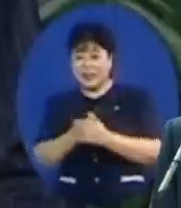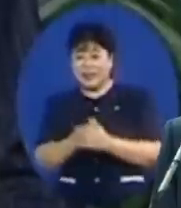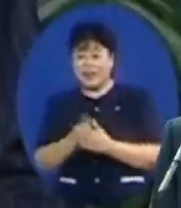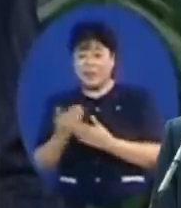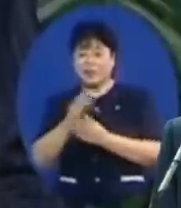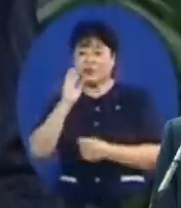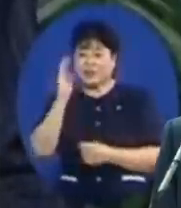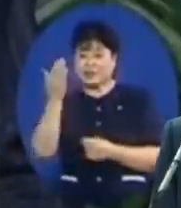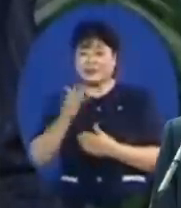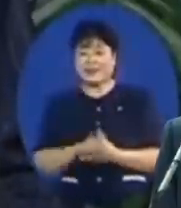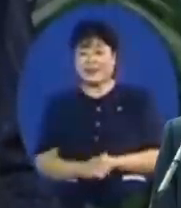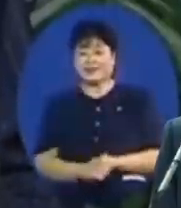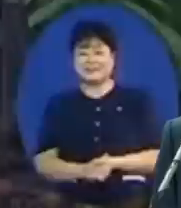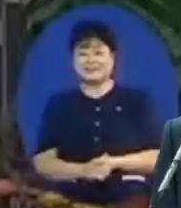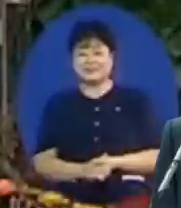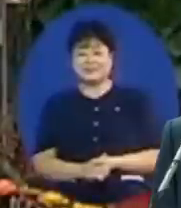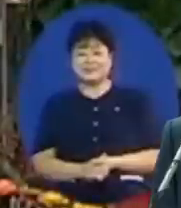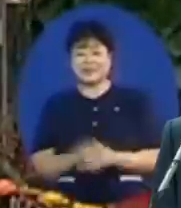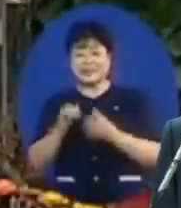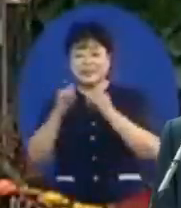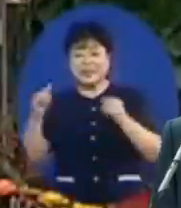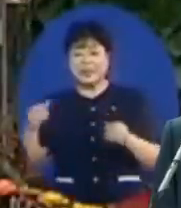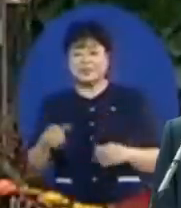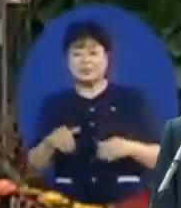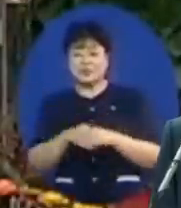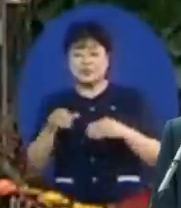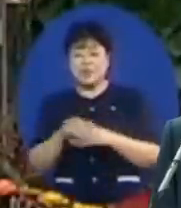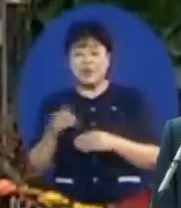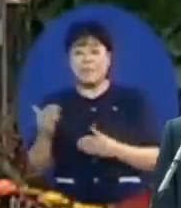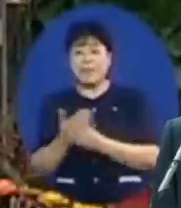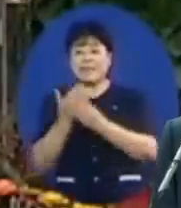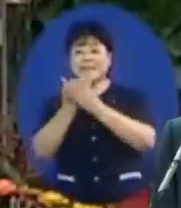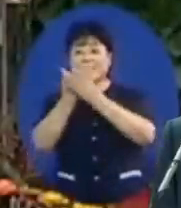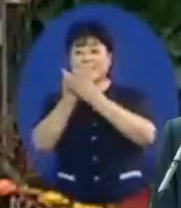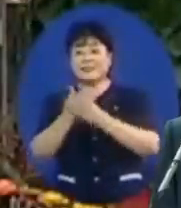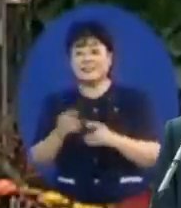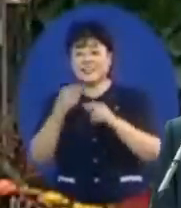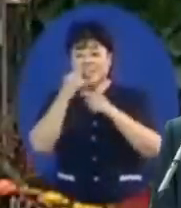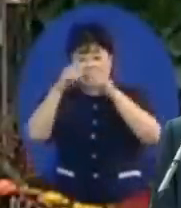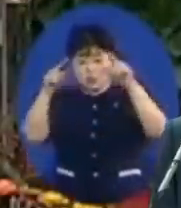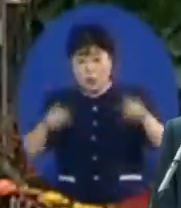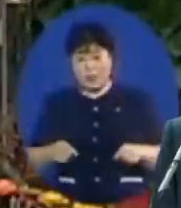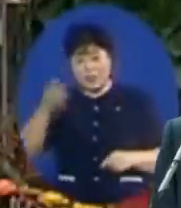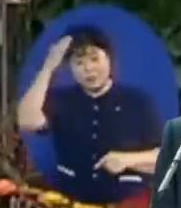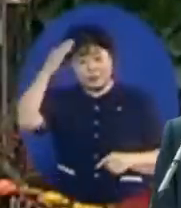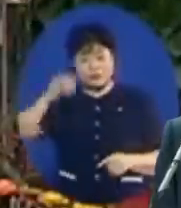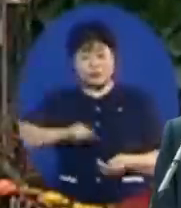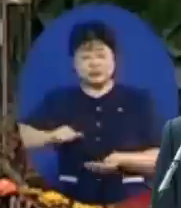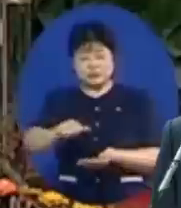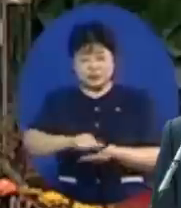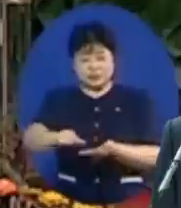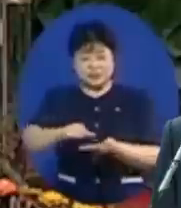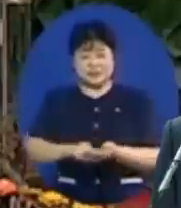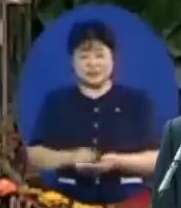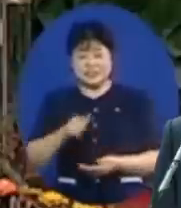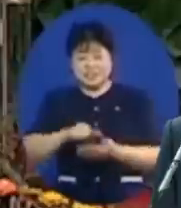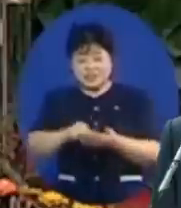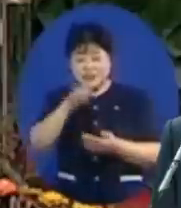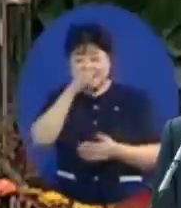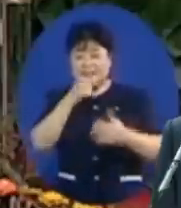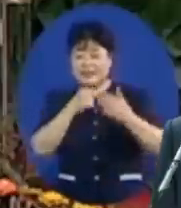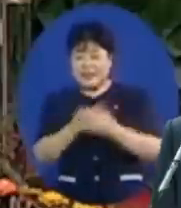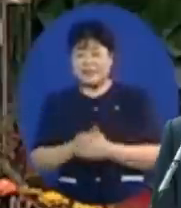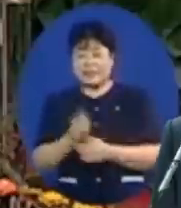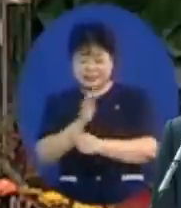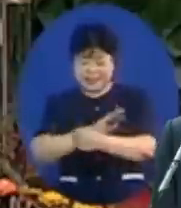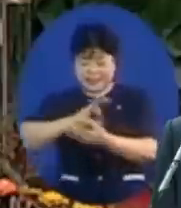발전이 되었던 것입니다. 인류 문명 발전을 유도한 종이와 묵은 지우개가 있어 효율적으로